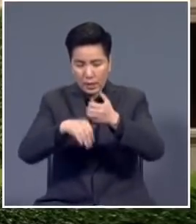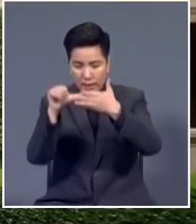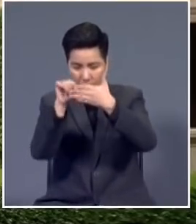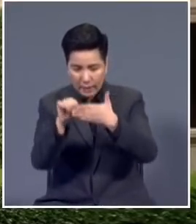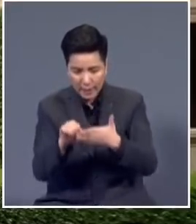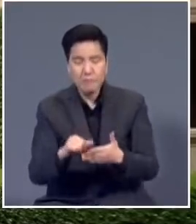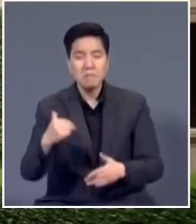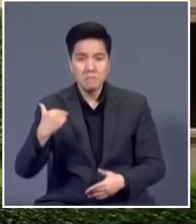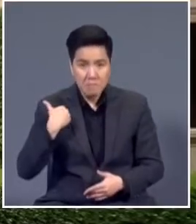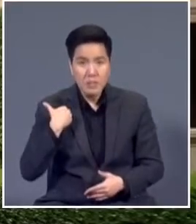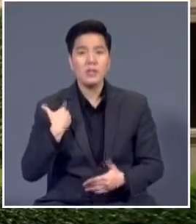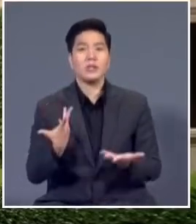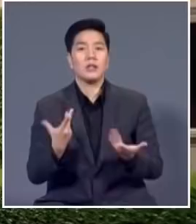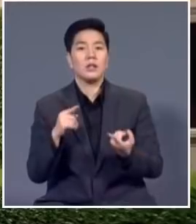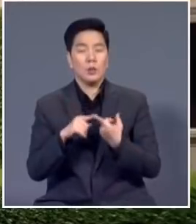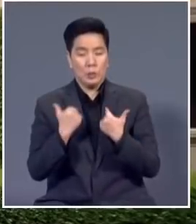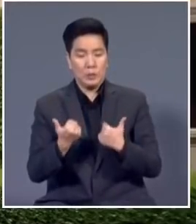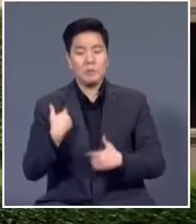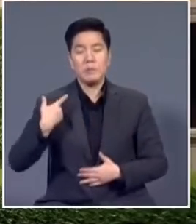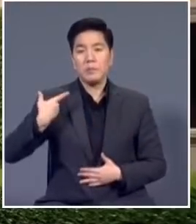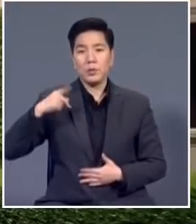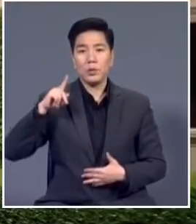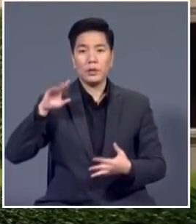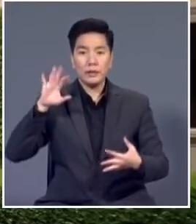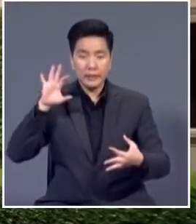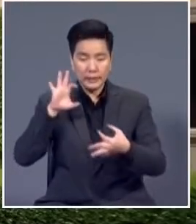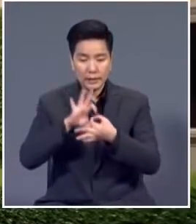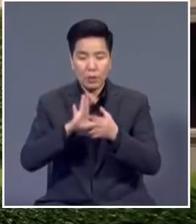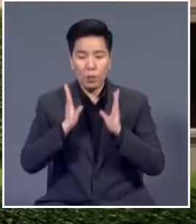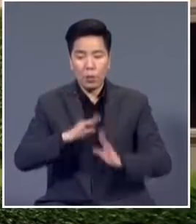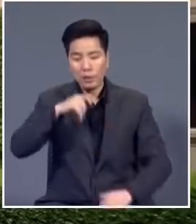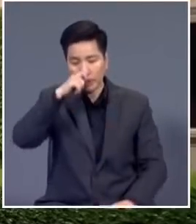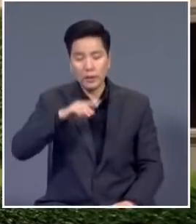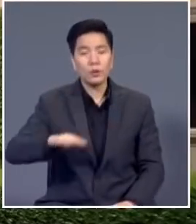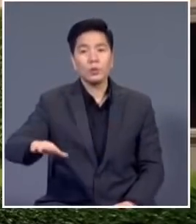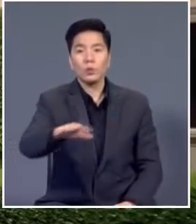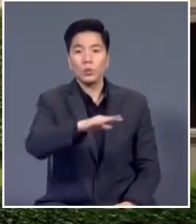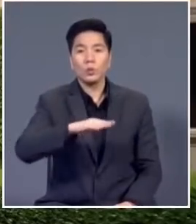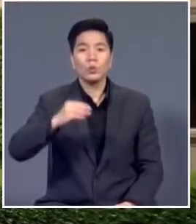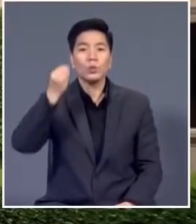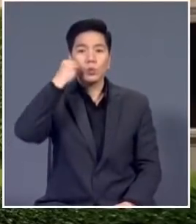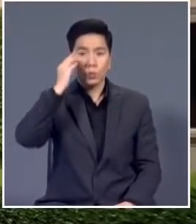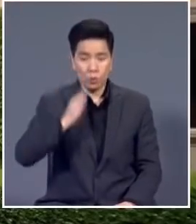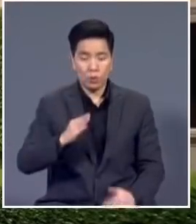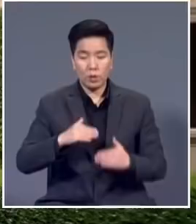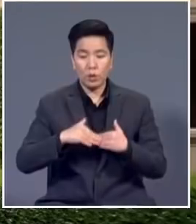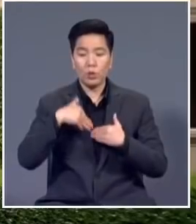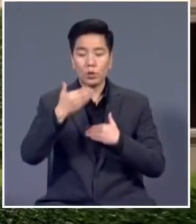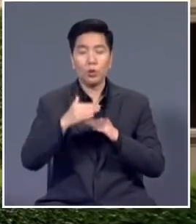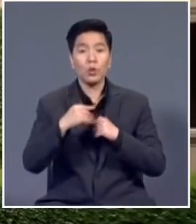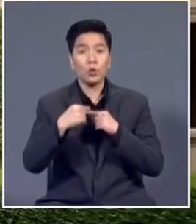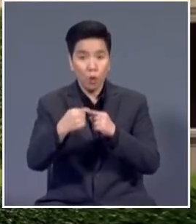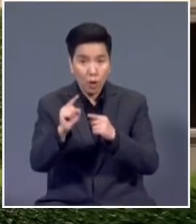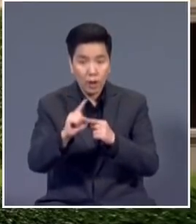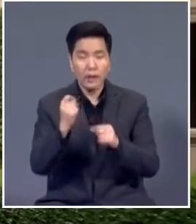การที่เกี่ยวข้องมากมายที่จะเกิดประโยชน์ต่อประเทศชาตินะครับและพี่น้องประชาชนทุกคน รับขั้นตอนต่อไปจะมีการเสนอร่างปรับ